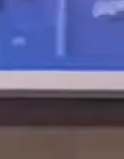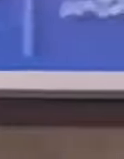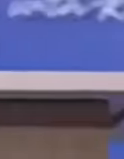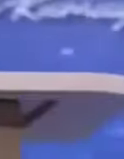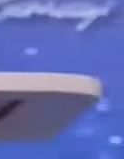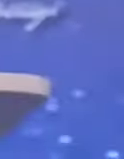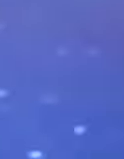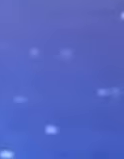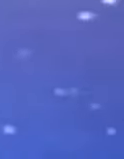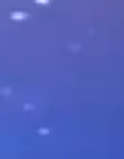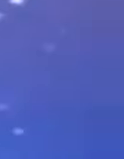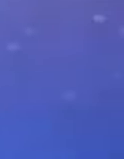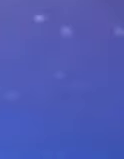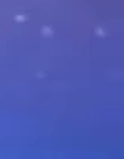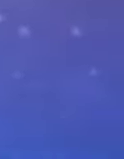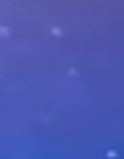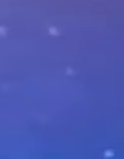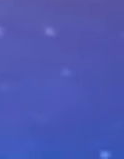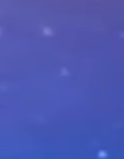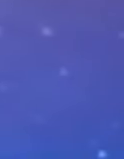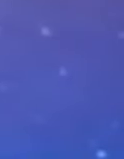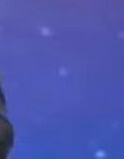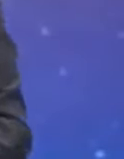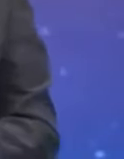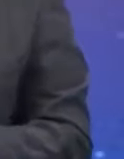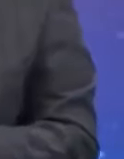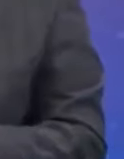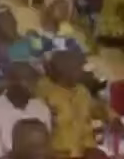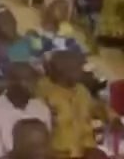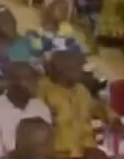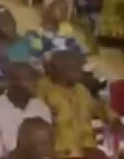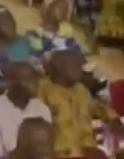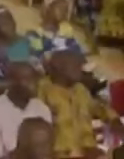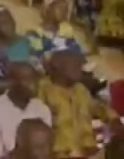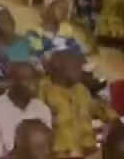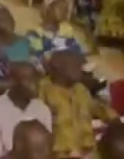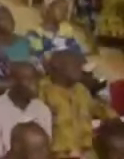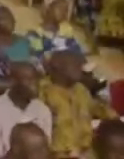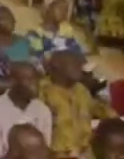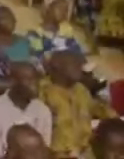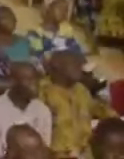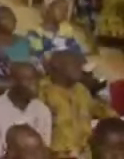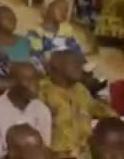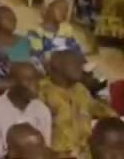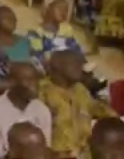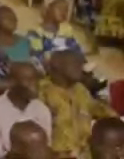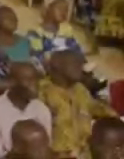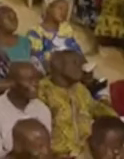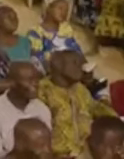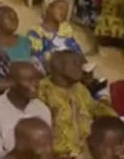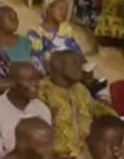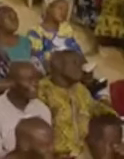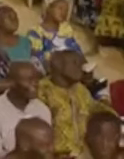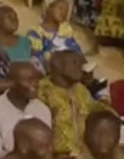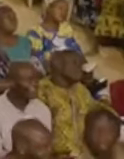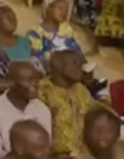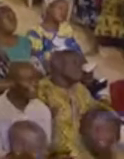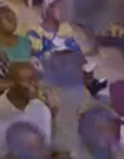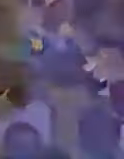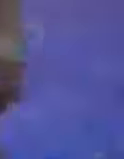payer tes dettes il fera tout ta merveille au dedans et à l'extérieur